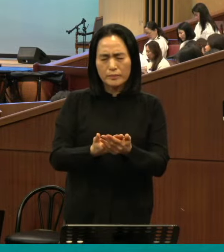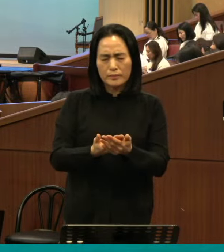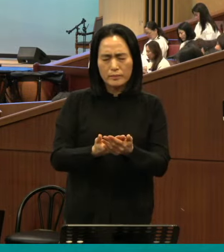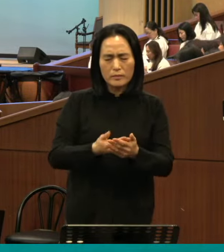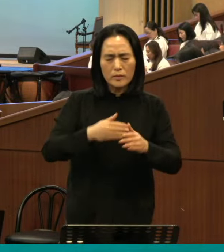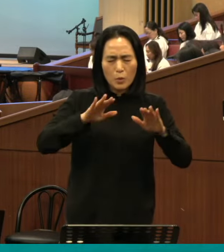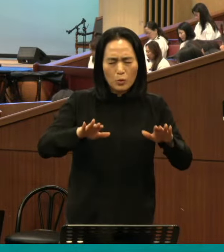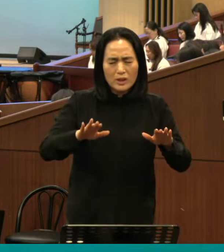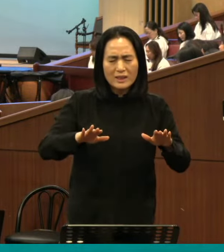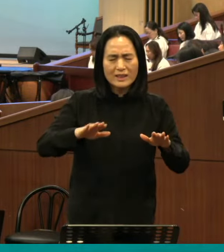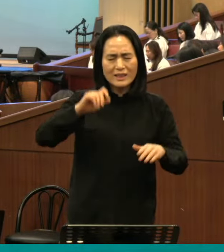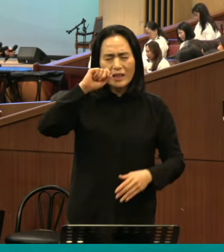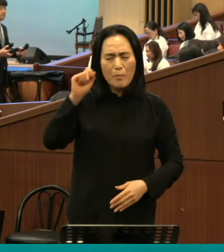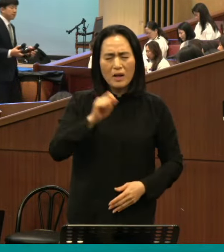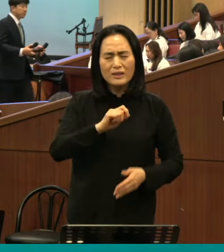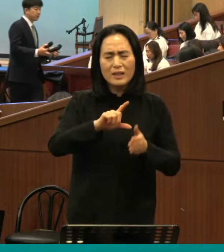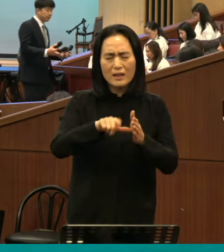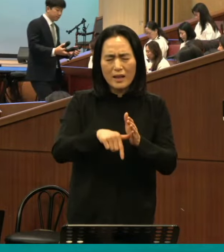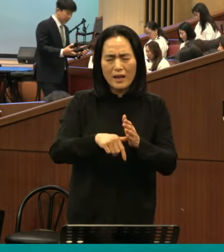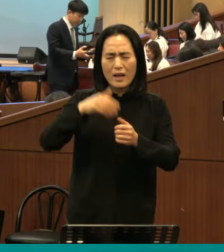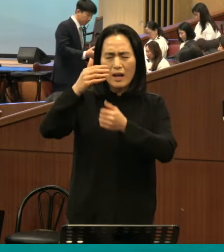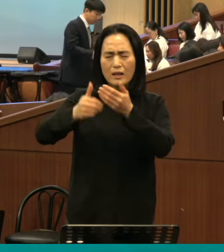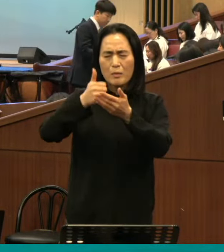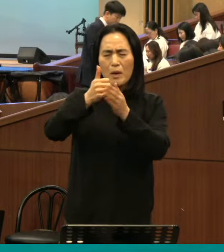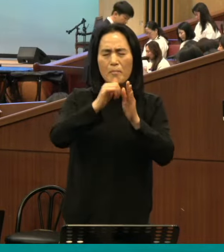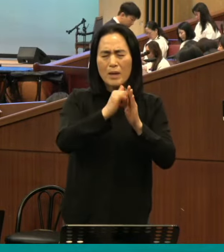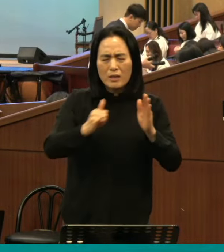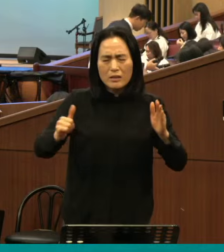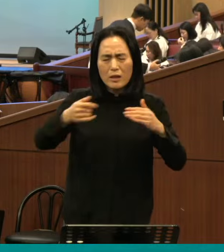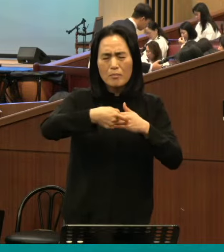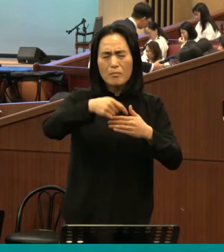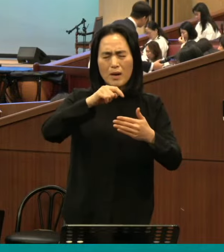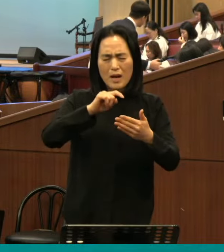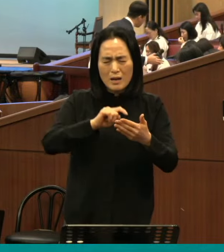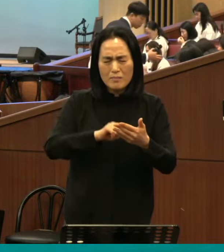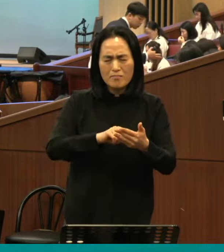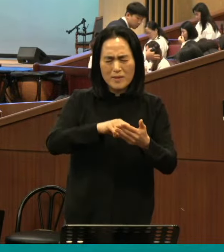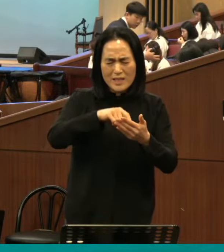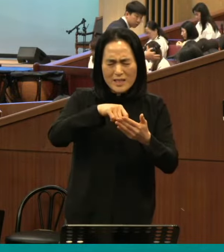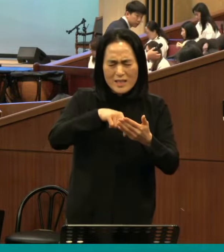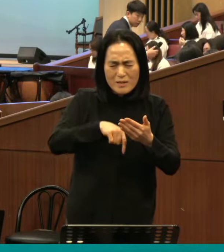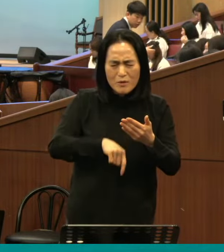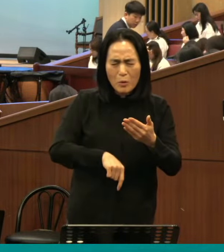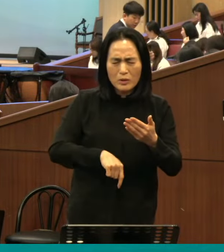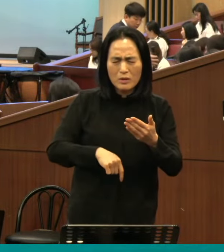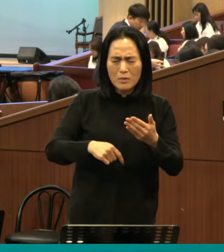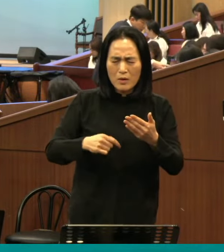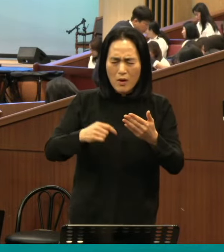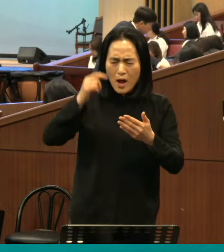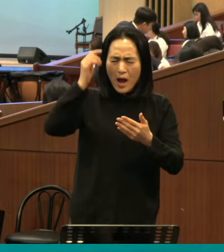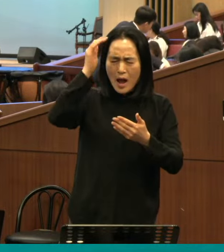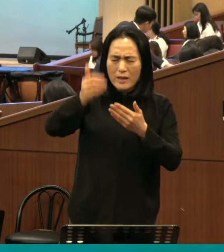이 새벽에 하나님의 백성들의 심령 가운데 깊은 곳에서 하나님을 향한